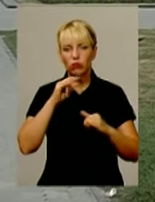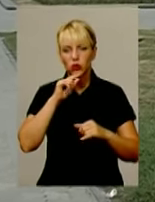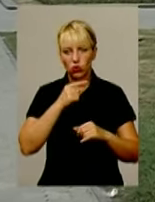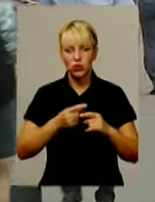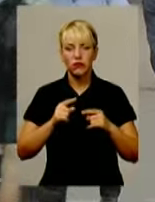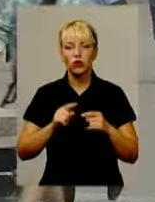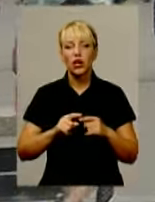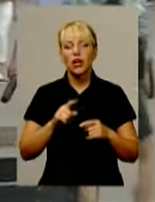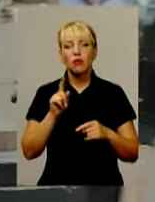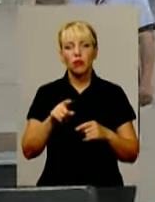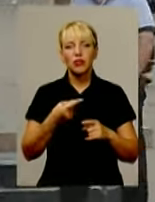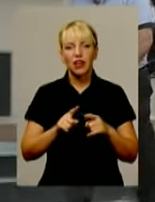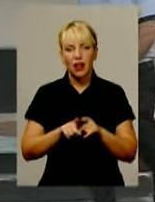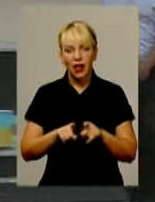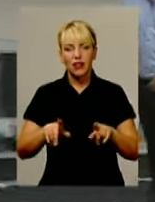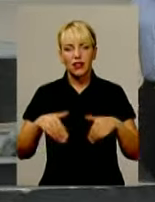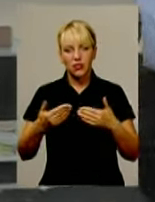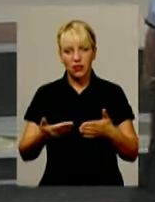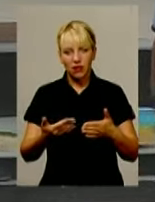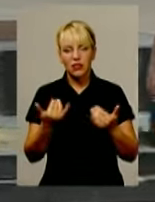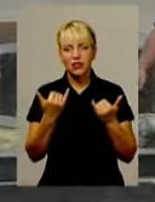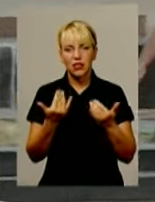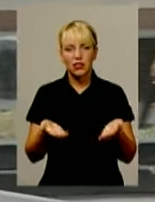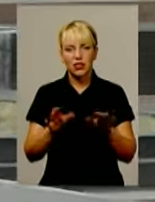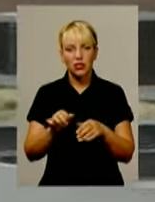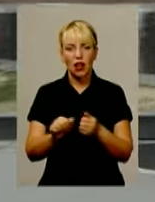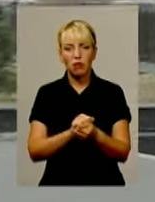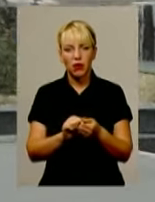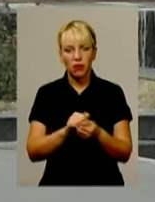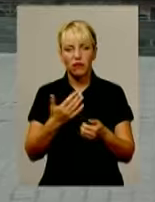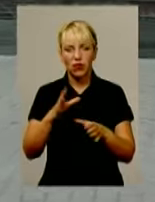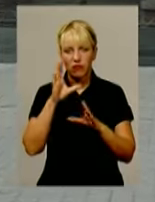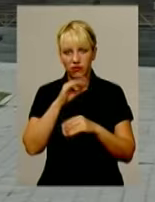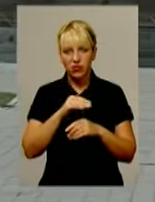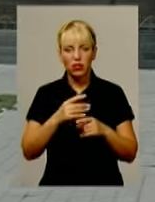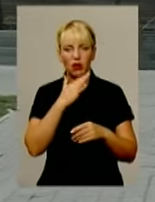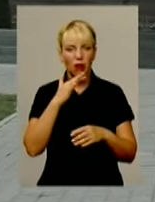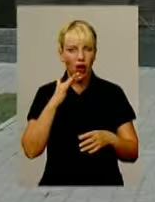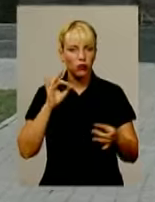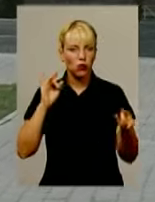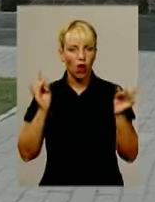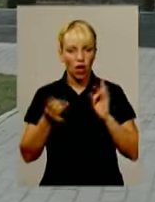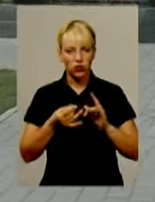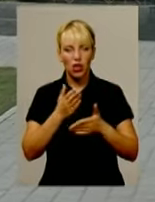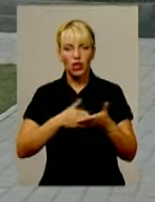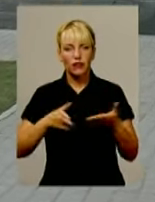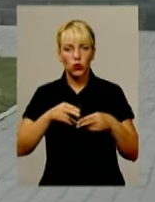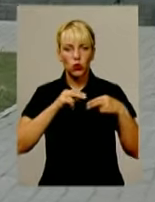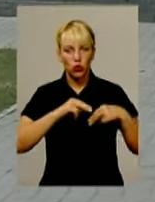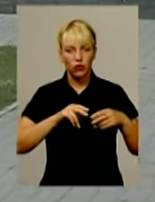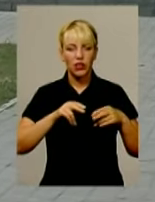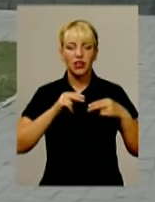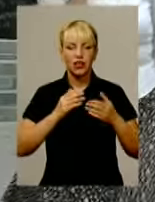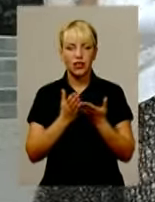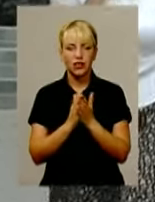Ради. Попри те, що така ініціатива наразі залишається лише на папері, вона вже встигла наробити чимало галасу. Ліквідація трудових книжок, на